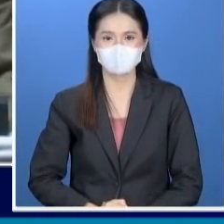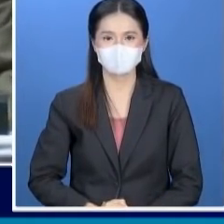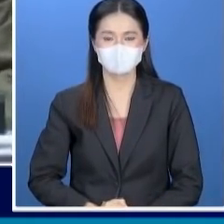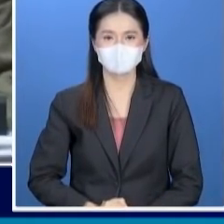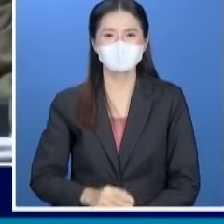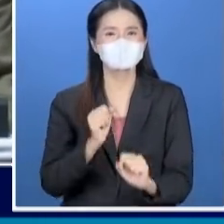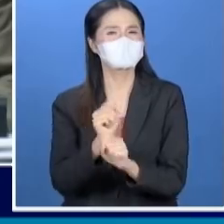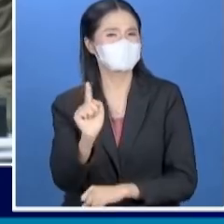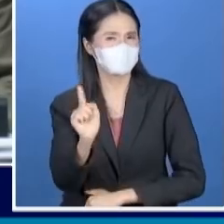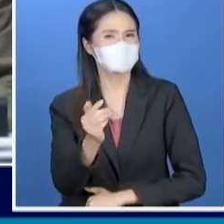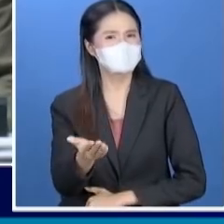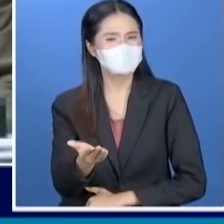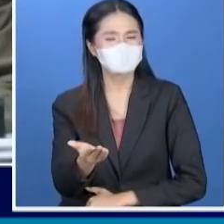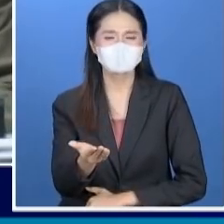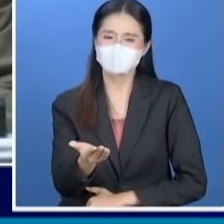จะทำยังไง